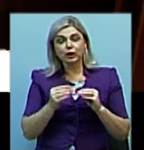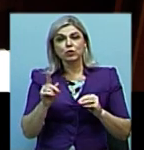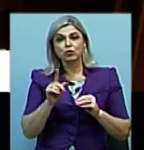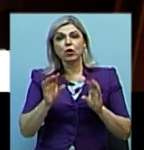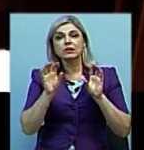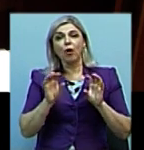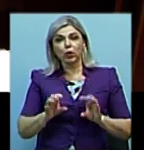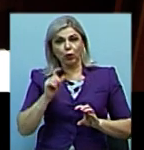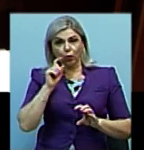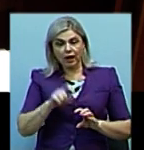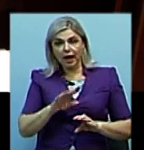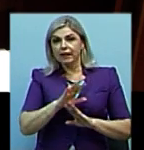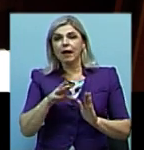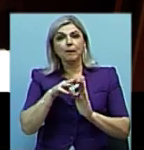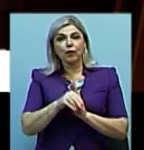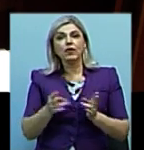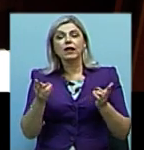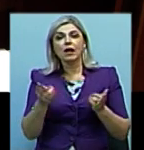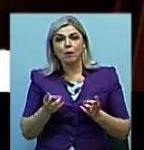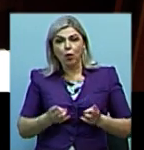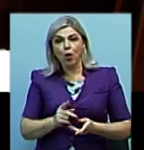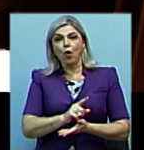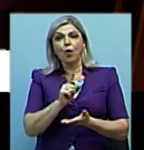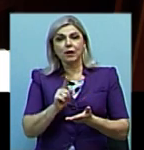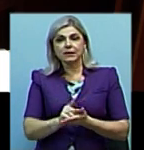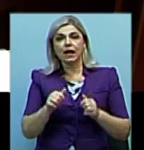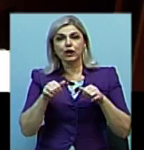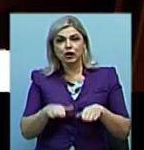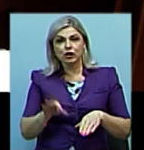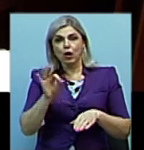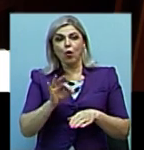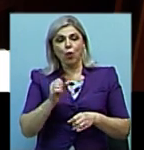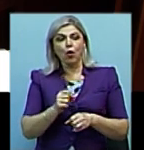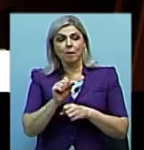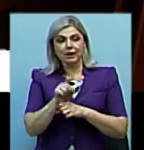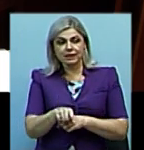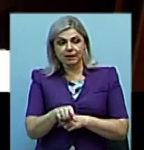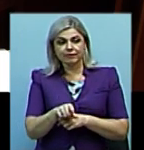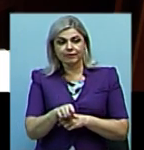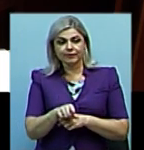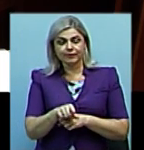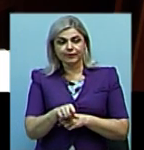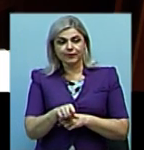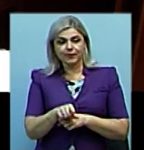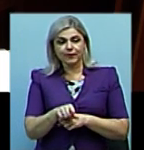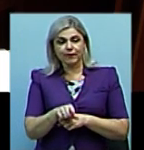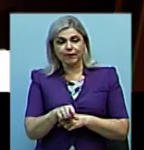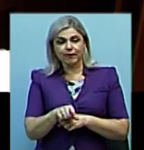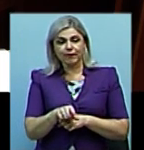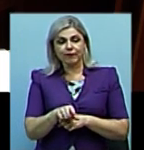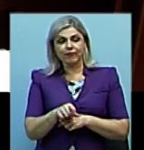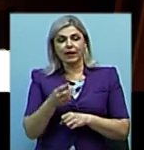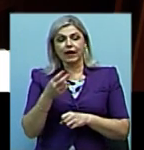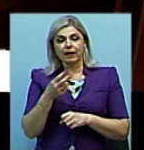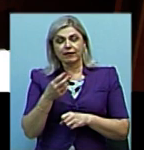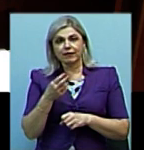законодавством України не передбачено необхідності обов'язкового прийняття рішення про призначення правителів багатоквартирних будинків та створення договорів саме